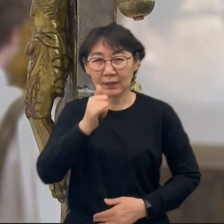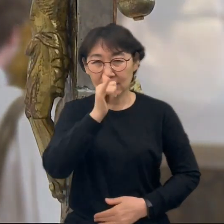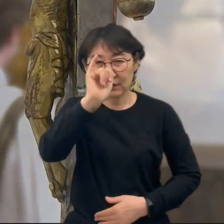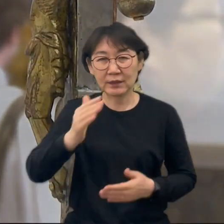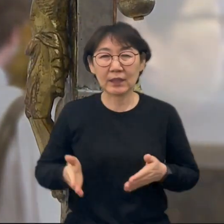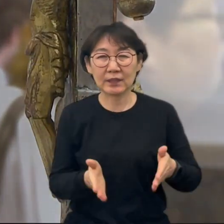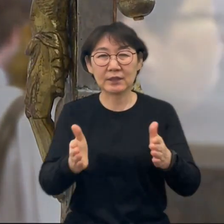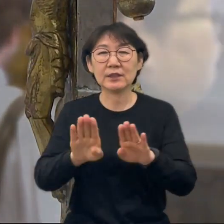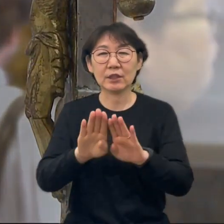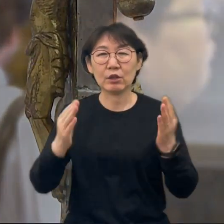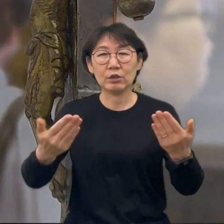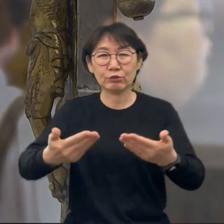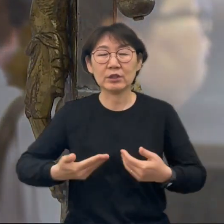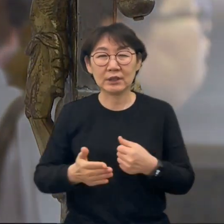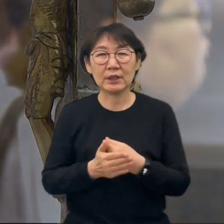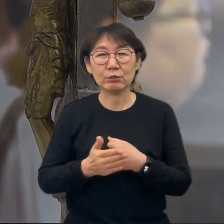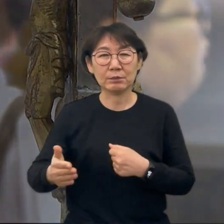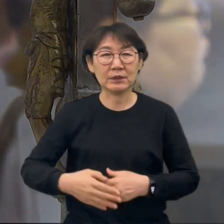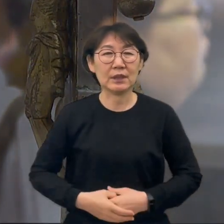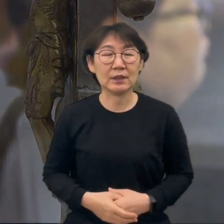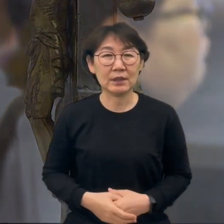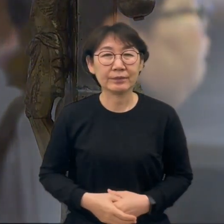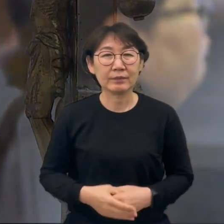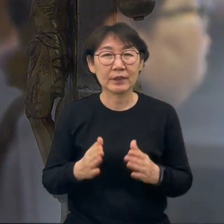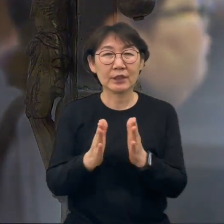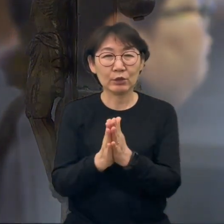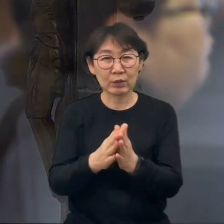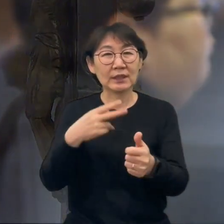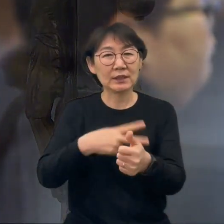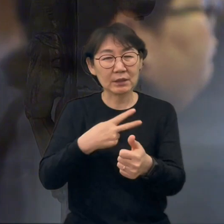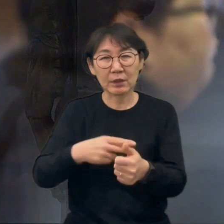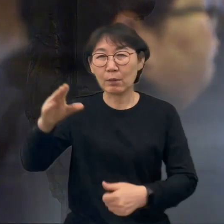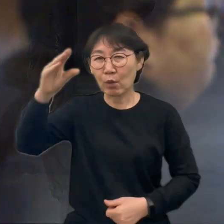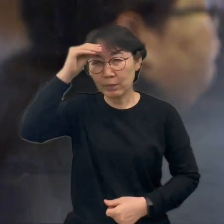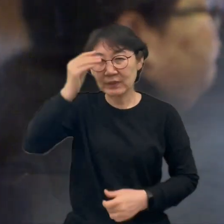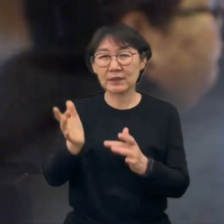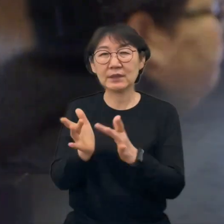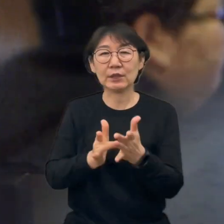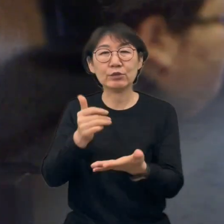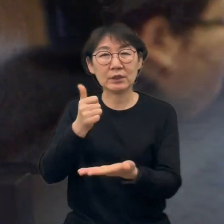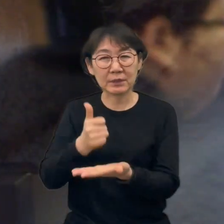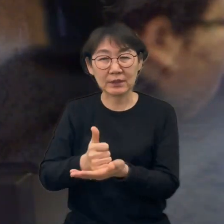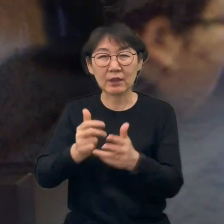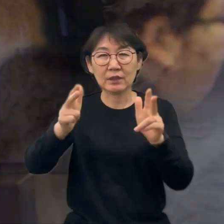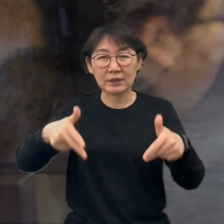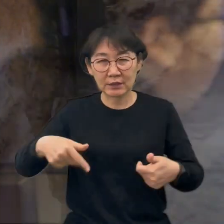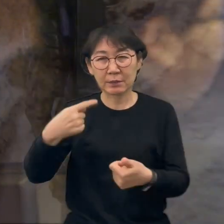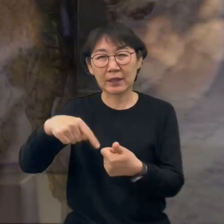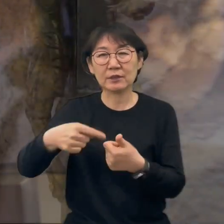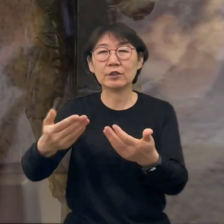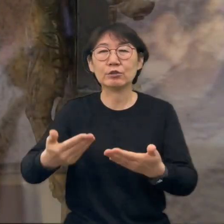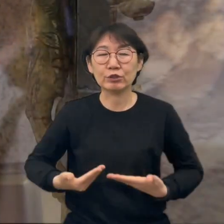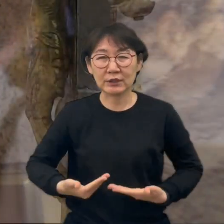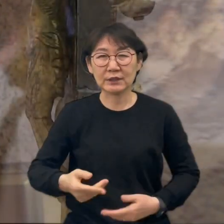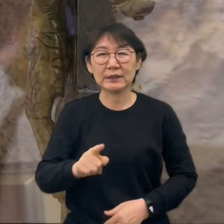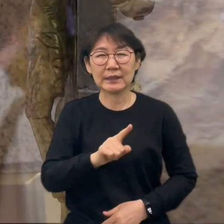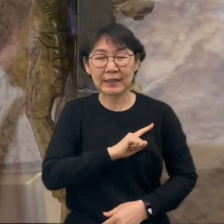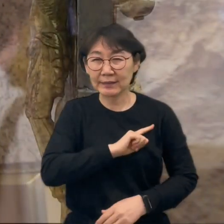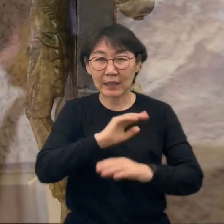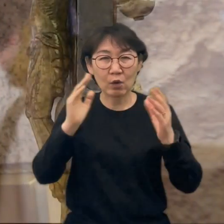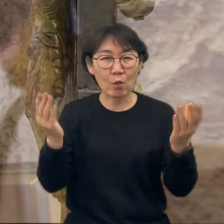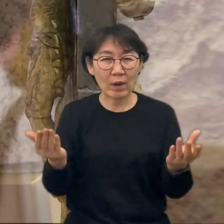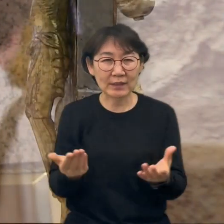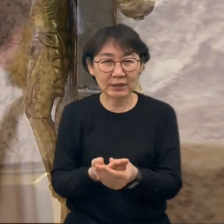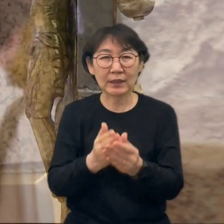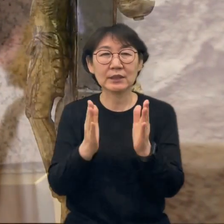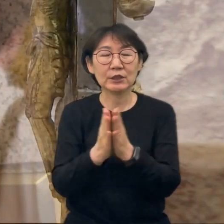우리에게 승리의 길을 열어주셨기 때문입니다. 기도의 스승이며 모범이신 예수님께서 직접 가르쳐주신